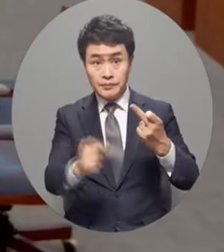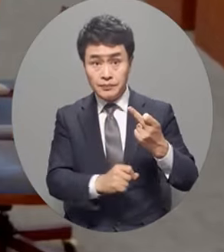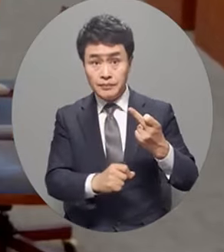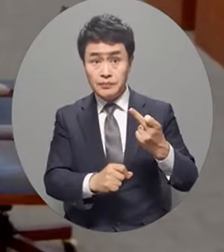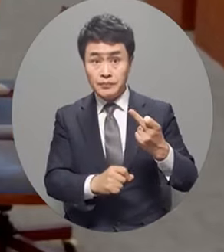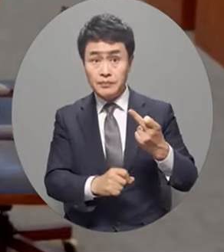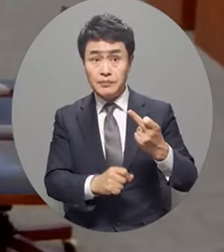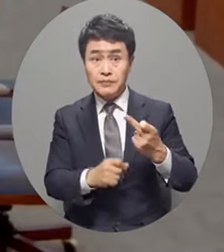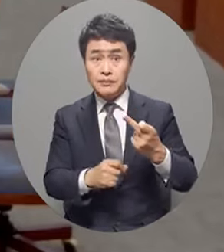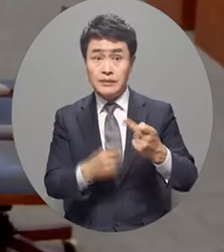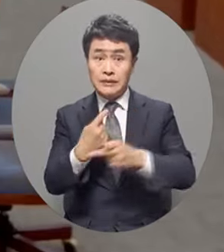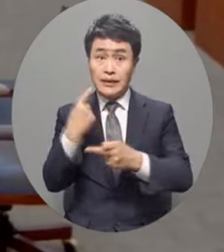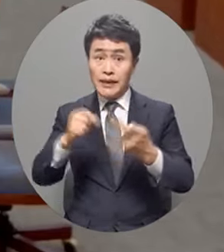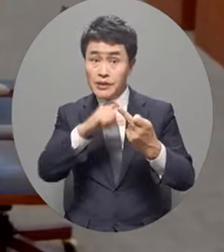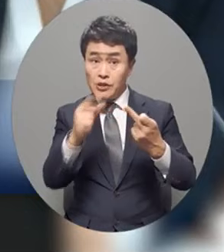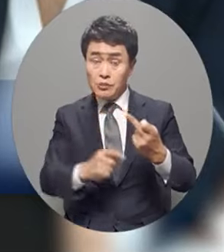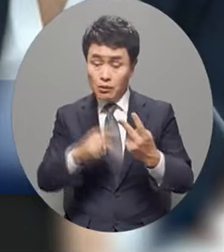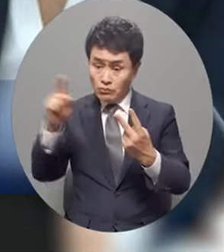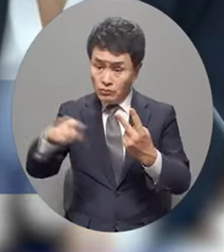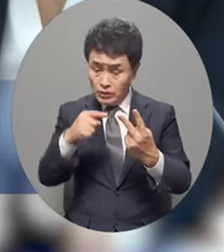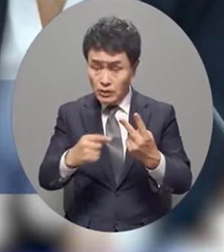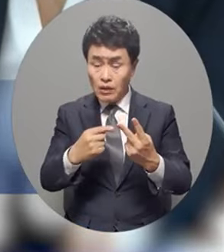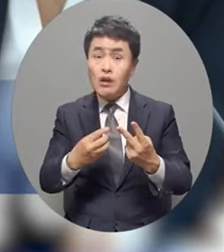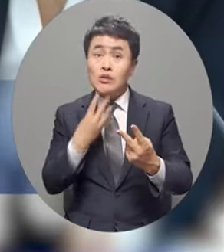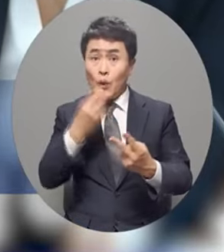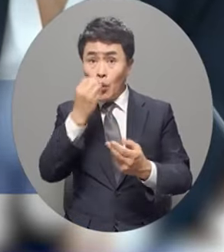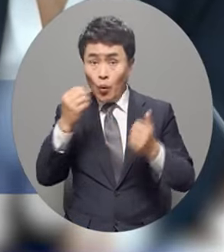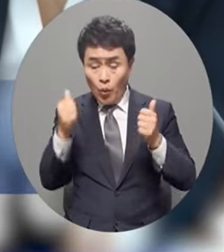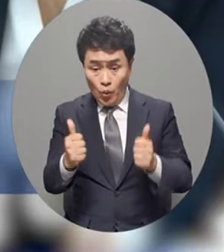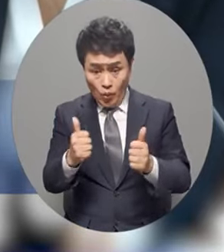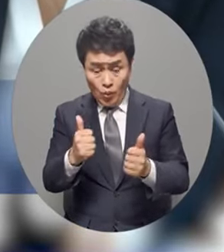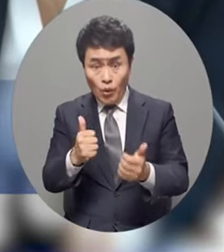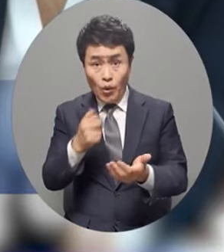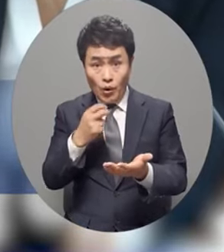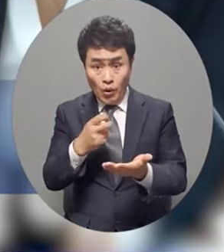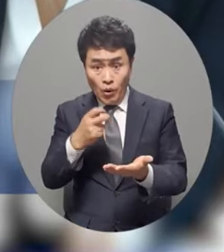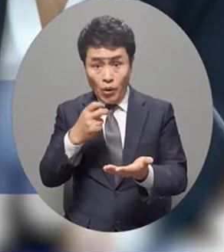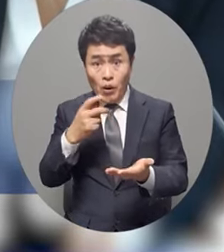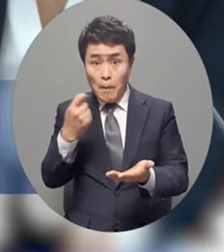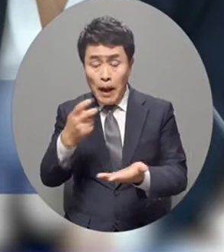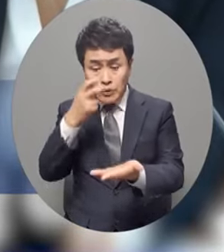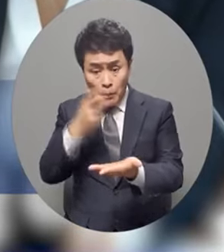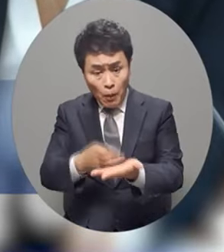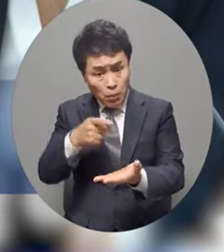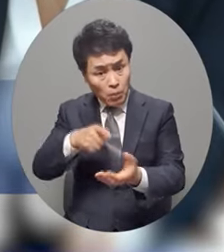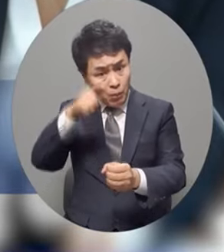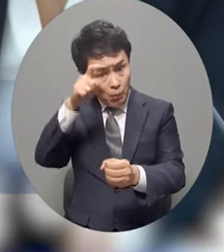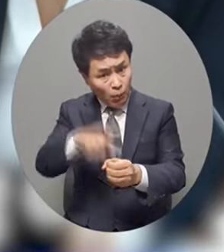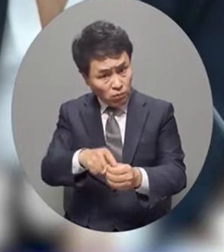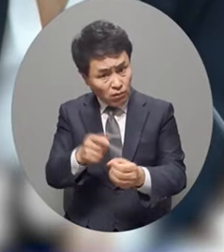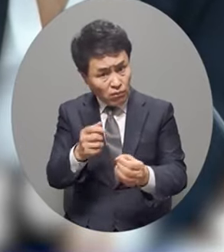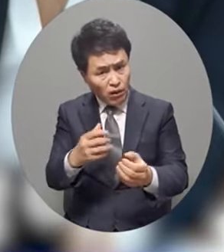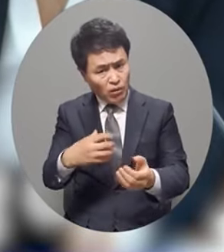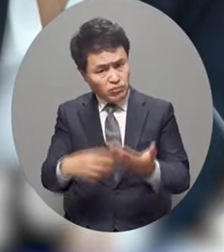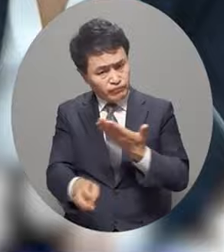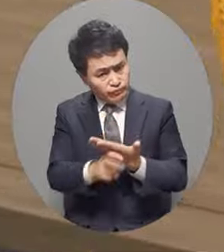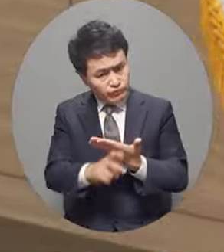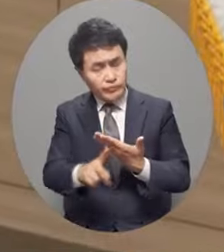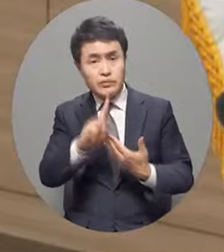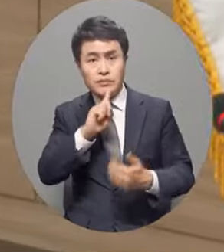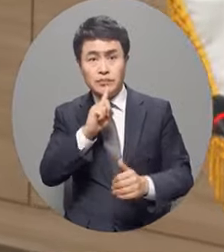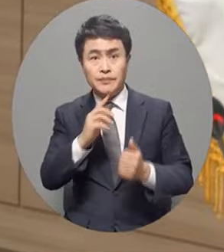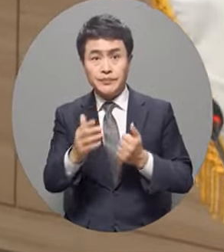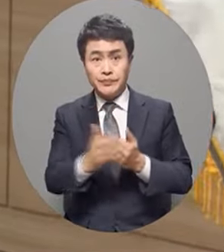고등법원에서는 2인 체제가 방법의 입법 목적을 저해할 우려가 있다라고 지적을 했고